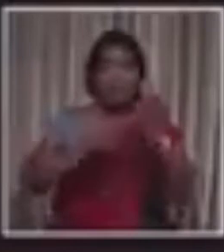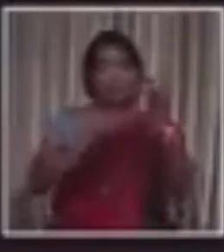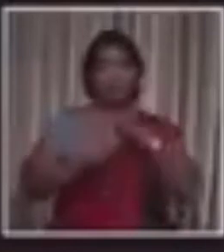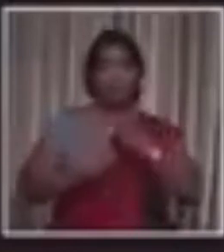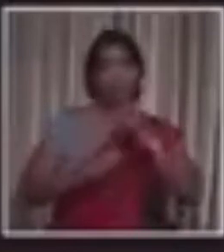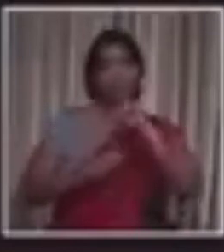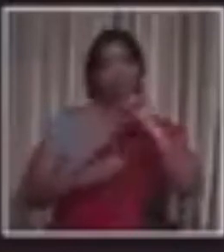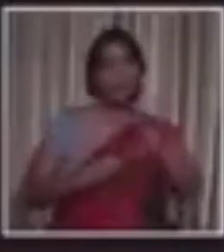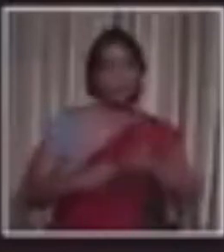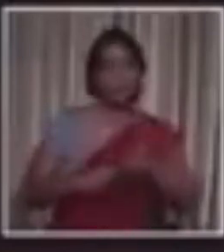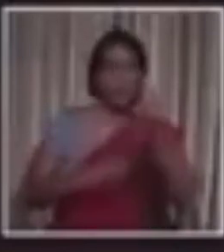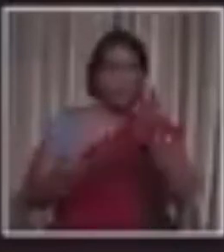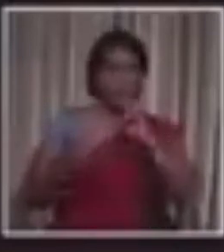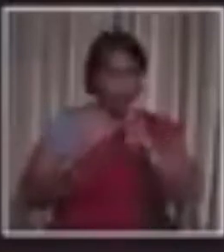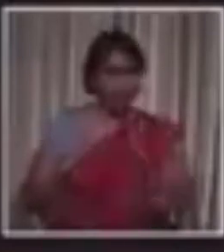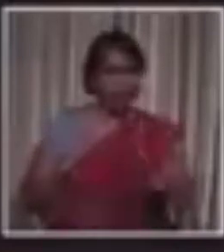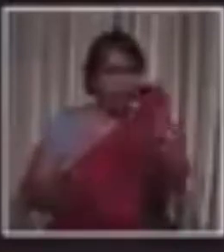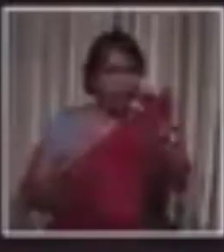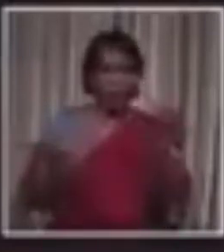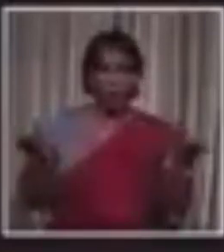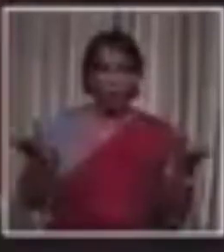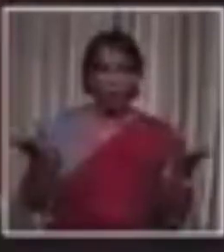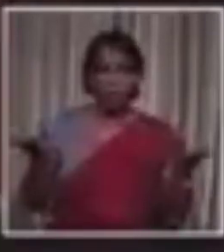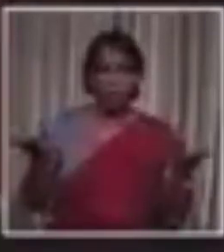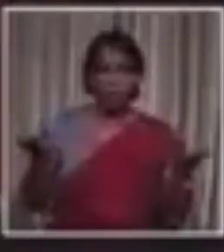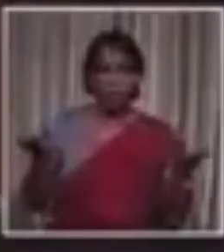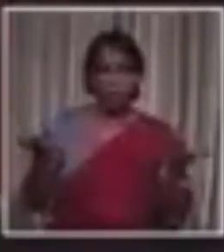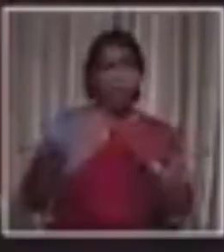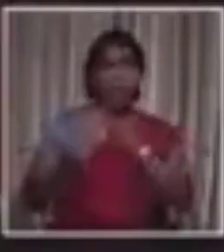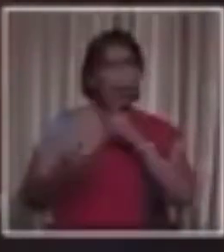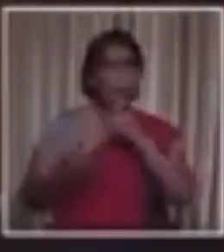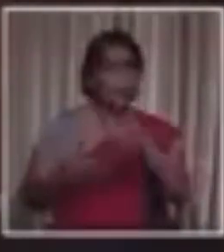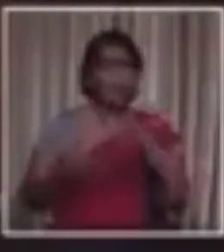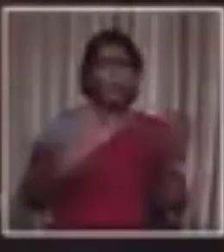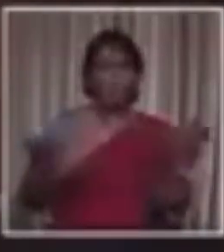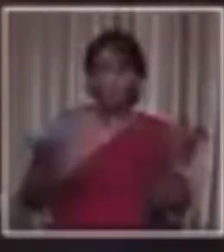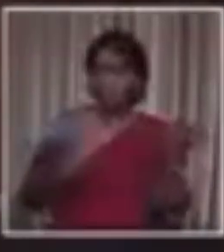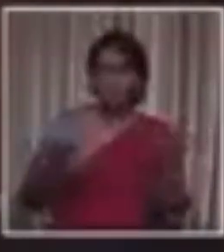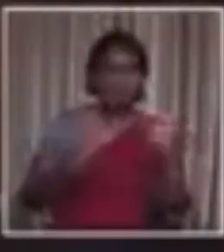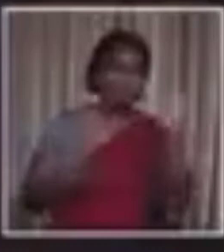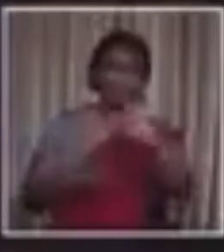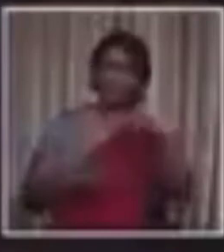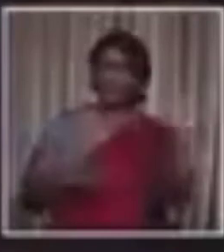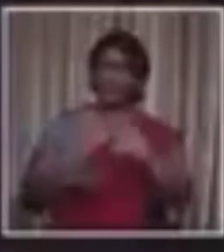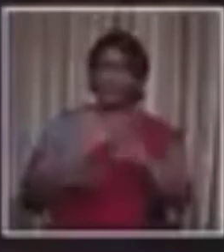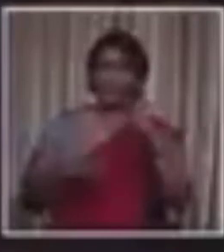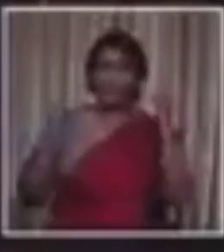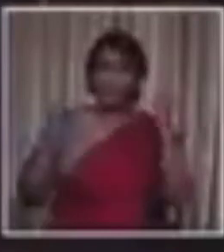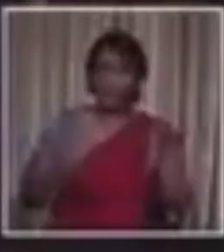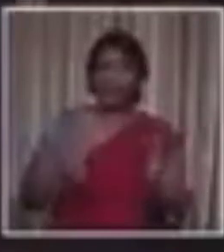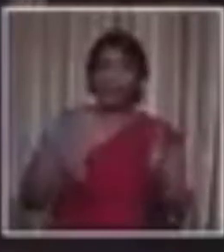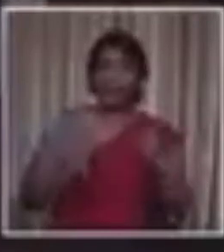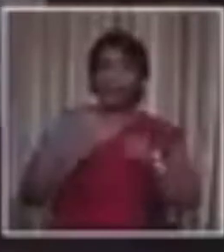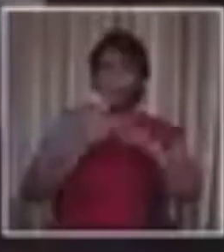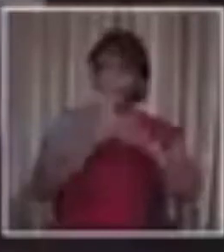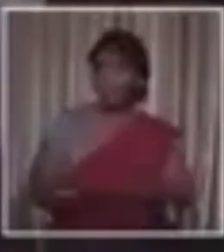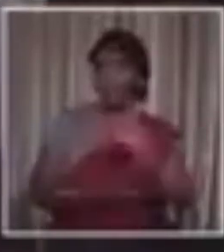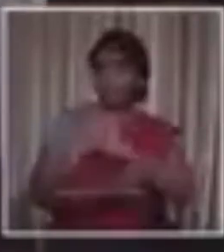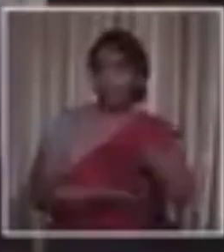කියලා කොහොමද ඔබතුමා මෙහෙම පච කියන්නේ නෑ නෑ ඔබතුමා කොහොමද බොරු කියන්නේ ඕන වැරදි විග්‍රහයක් නෑ නෑ ඔබතුමා ඔය පුපුරට නිග්‍රහ කරන්න